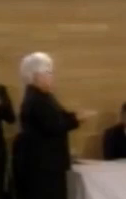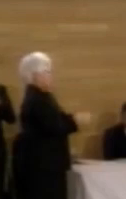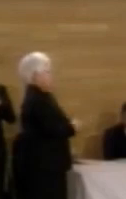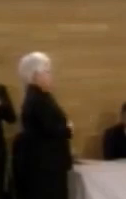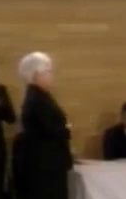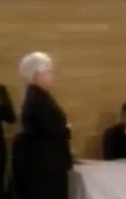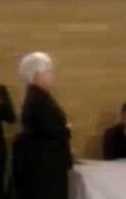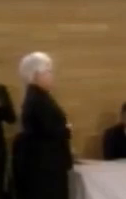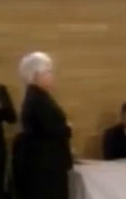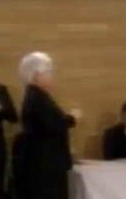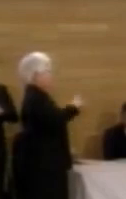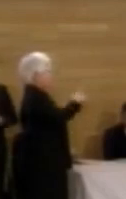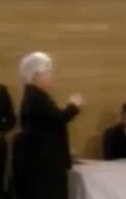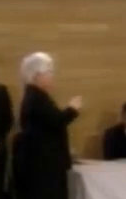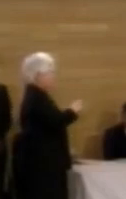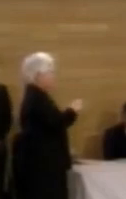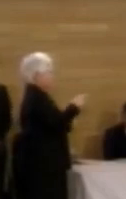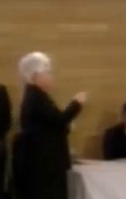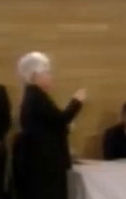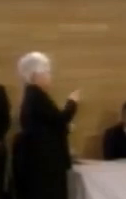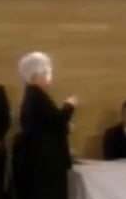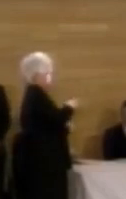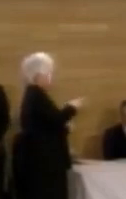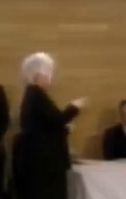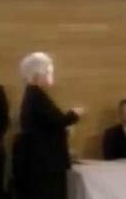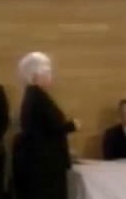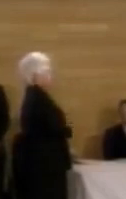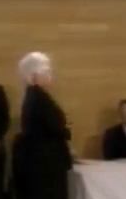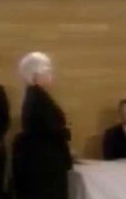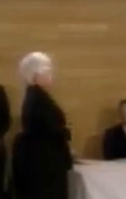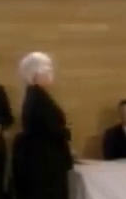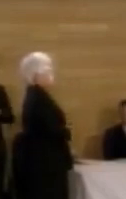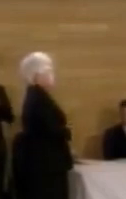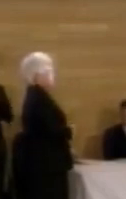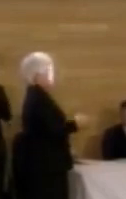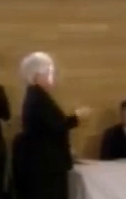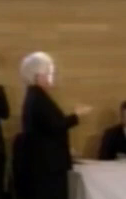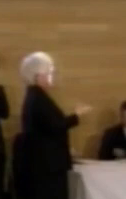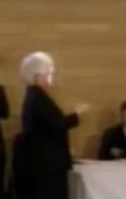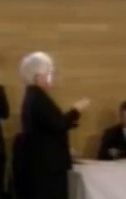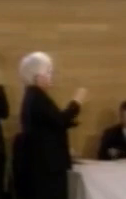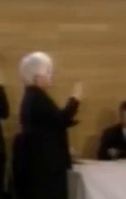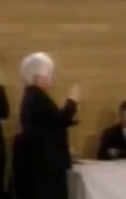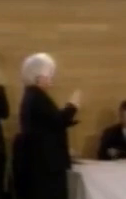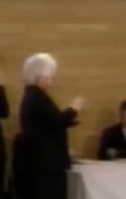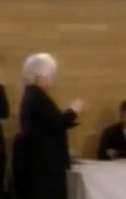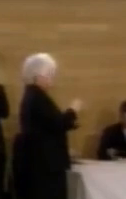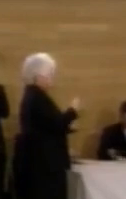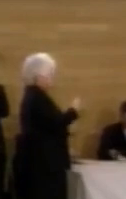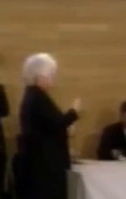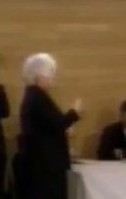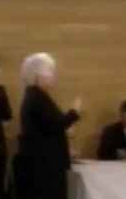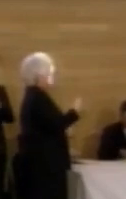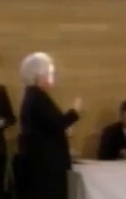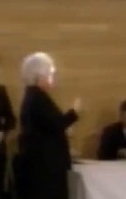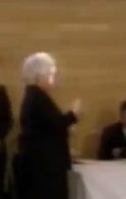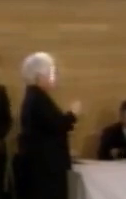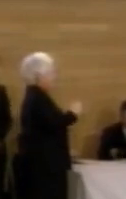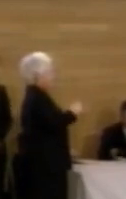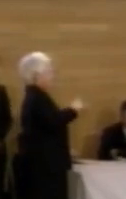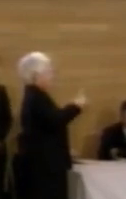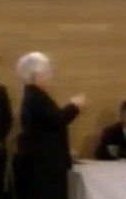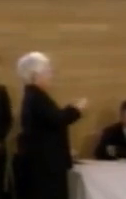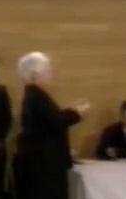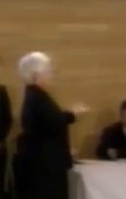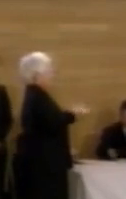東北地方を中心に未曾有の被害をもたらした東日本大